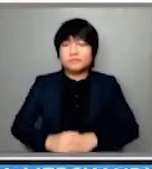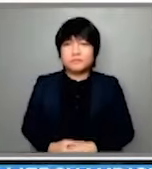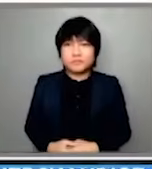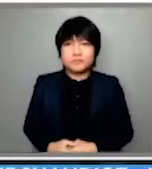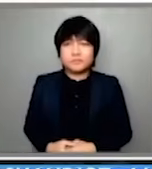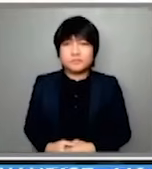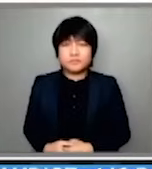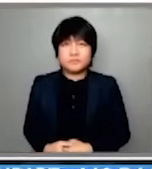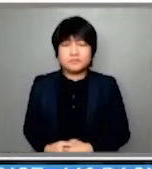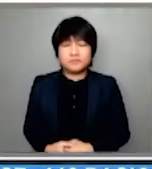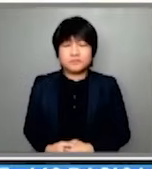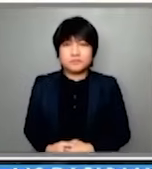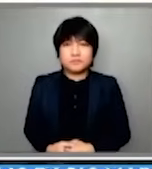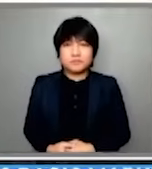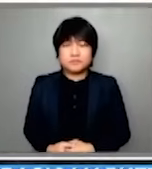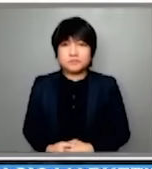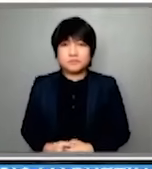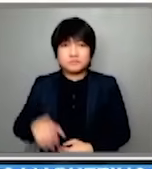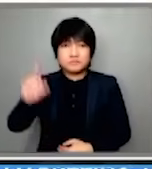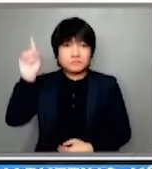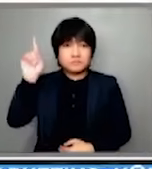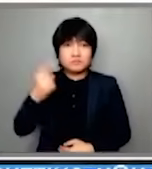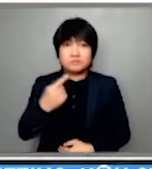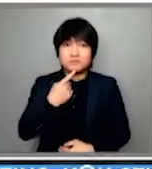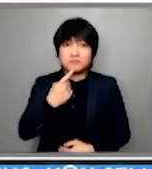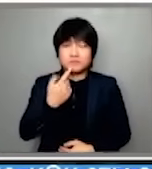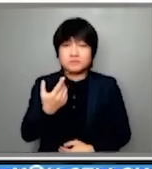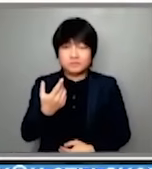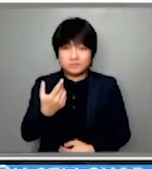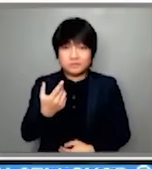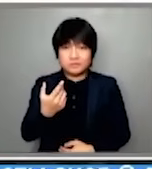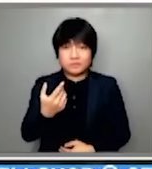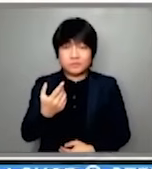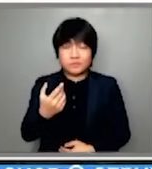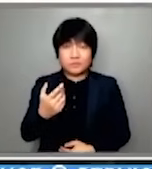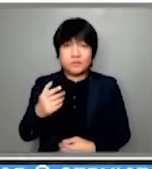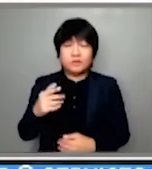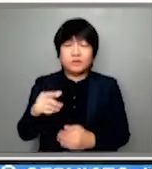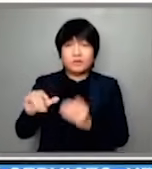Primary mission, ma'am, is to provide the air cover po, ma'am, doon sa